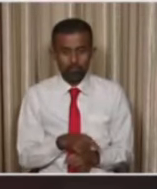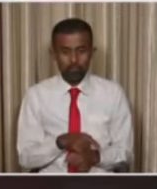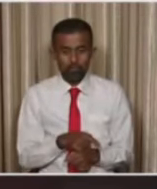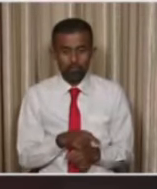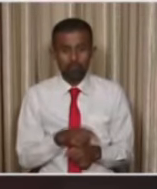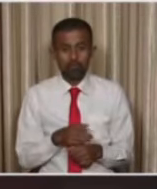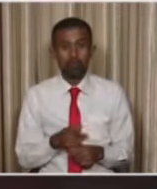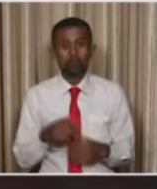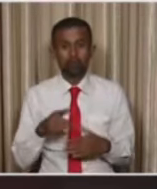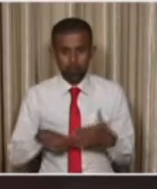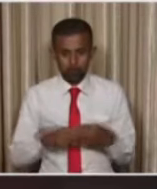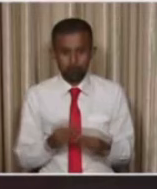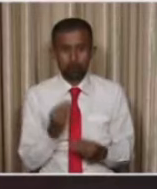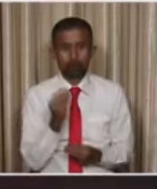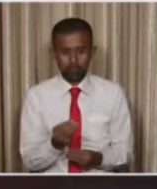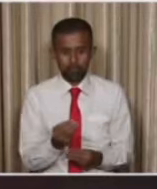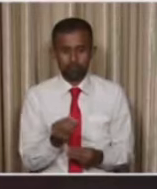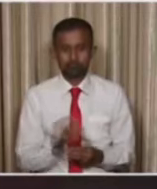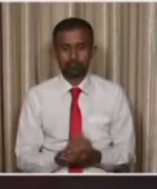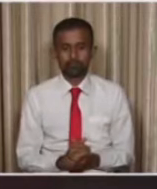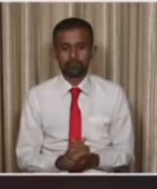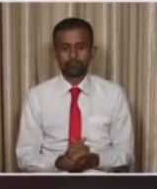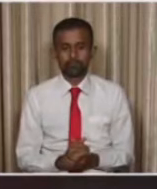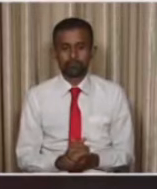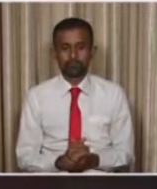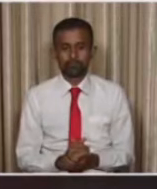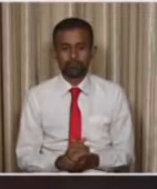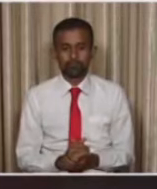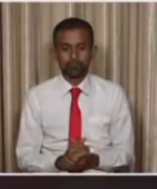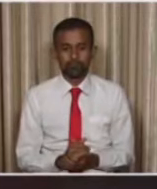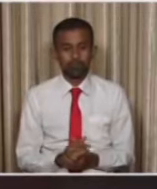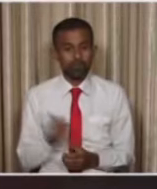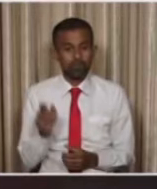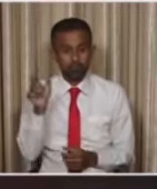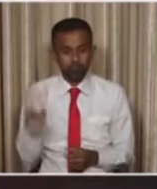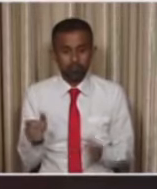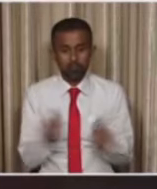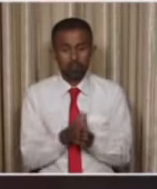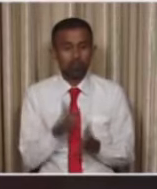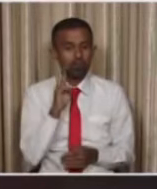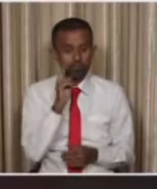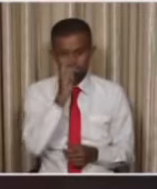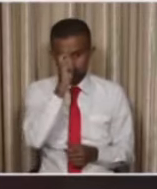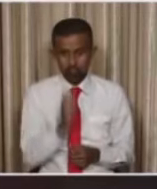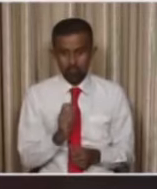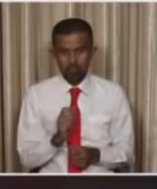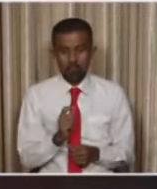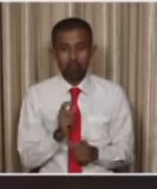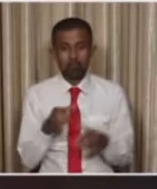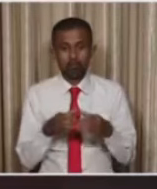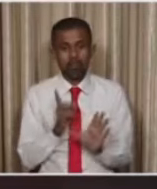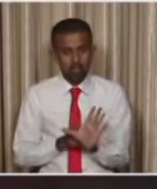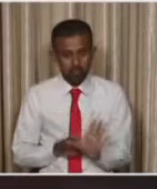පාඩම උගන්වන්න. විශේෂයෙන්ම එතුමා ඇතුළු රනිල් වික්‍රමසිංහ මහත්තයාගේ නඩේ හැවදෑම කියන